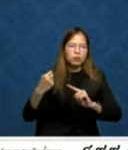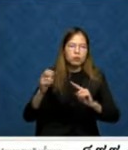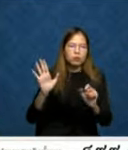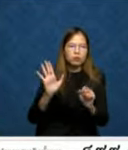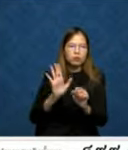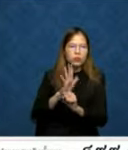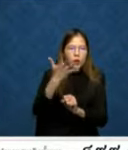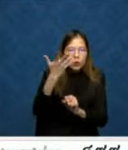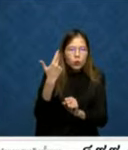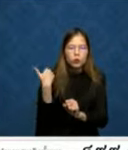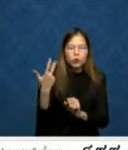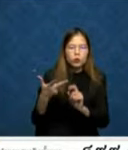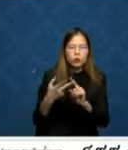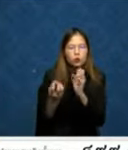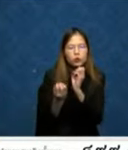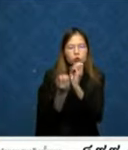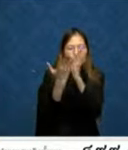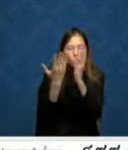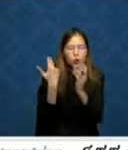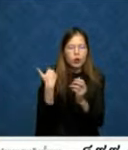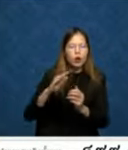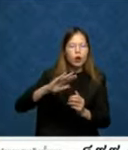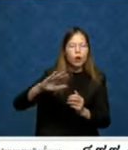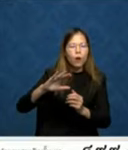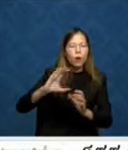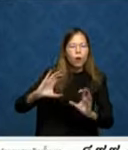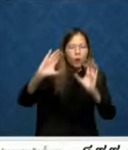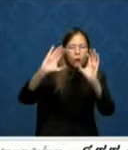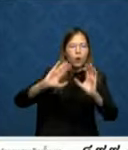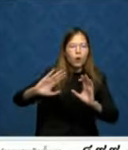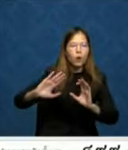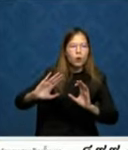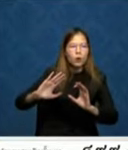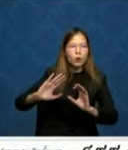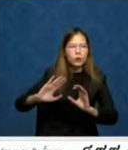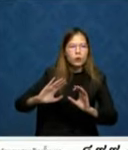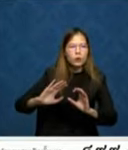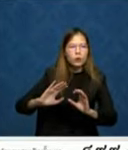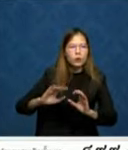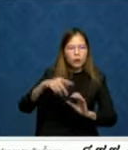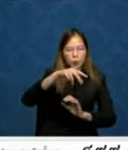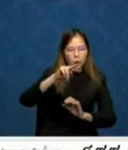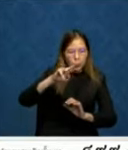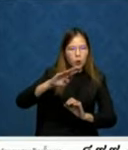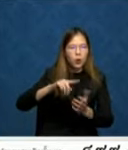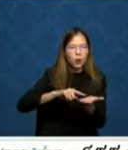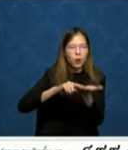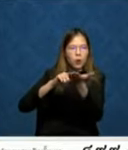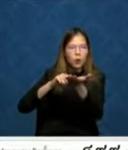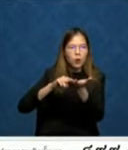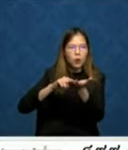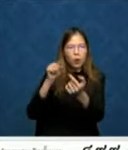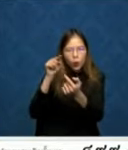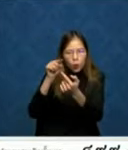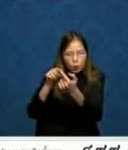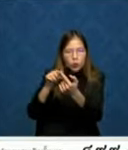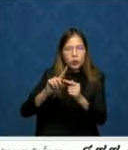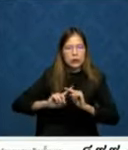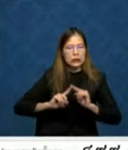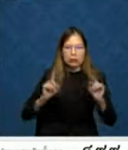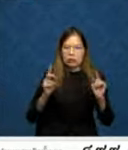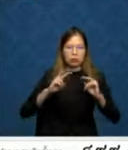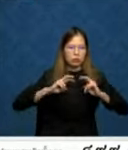ระทบต่อความยั่งยืนทางการคลังของรัฐนะครับท่านเสนอโครงการนี้เสนอพรบ.นี้นะครับระบุแต่วัตถุประสงค์แต่